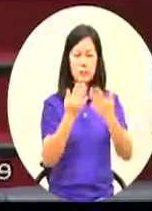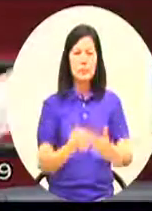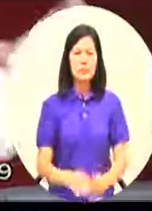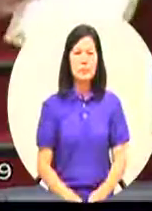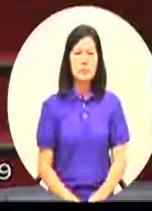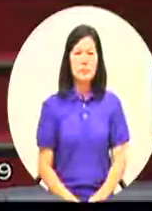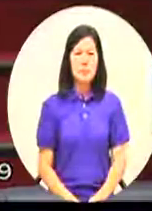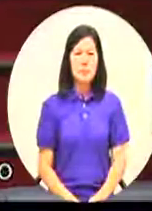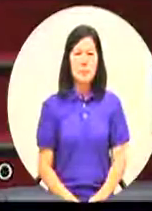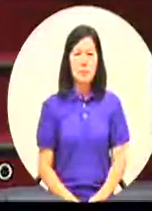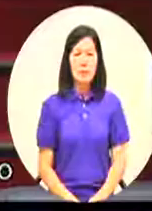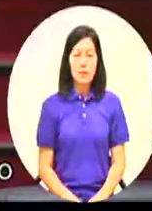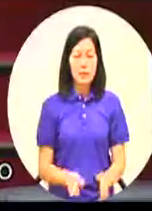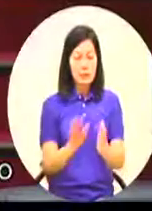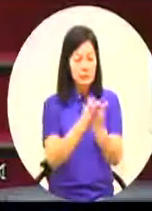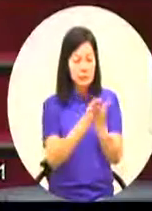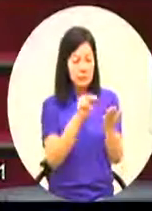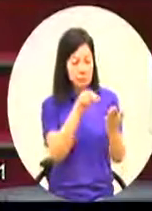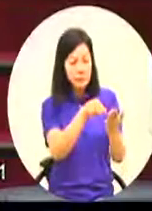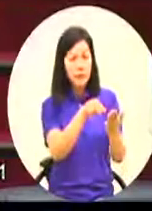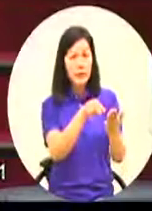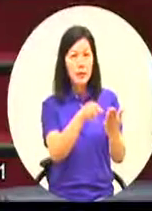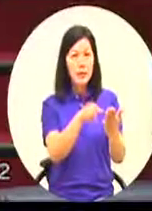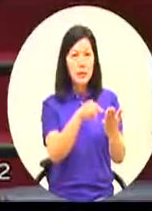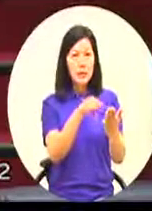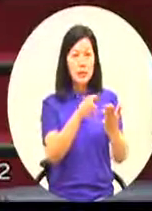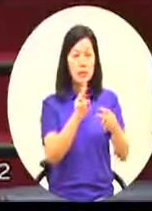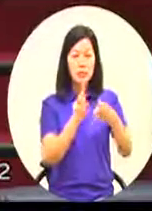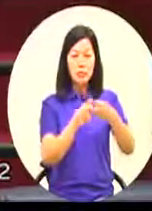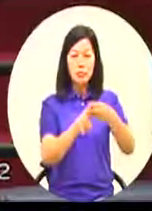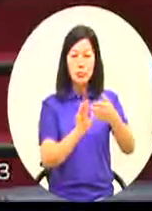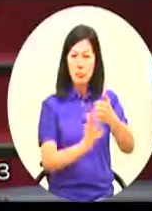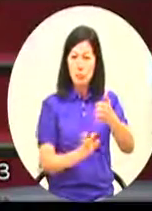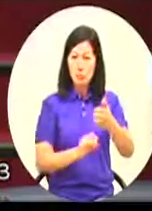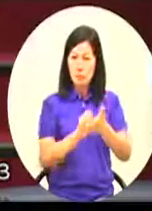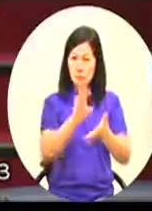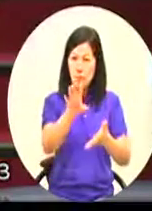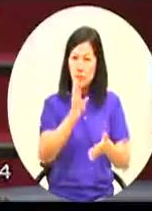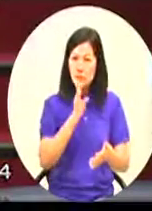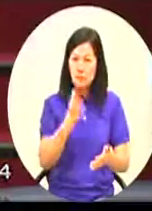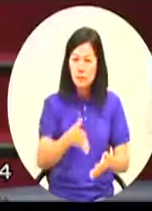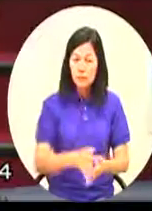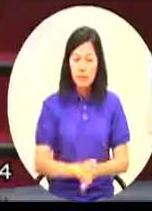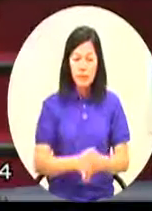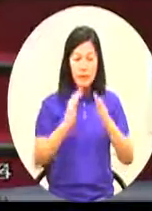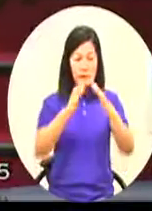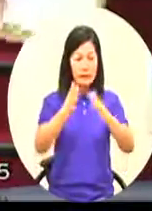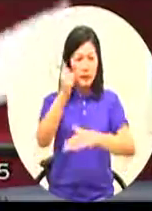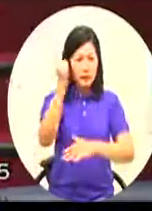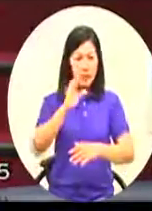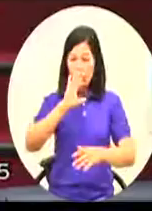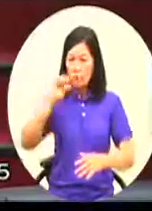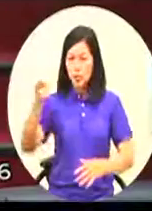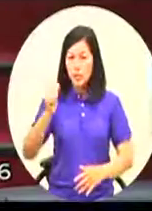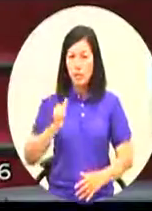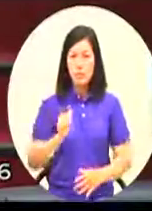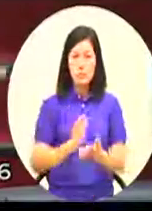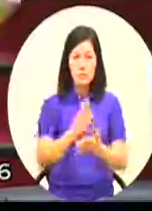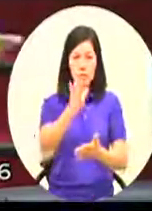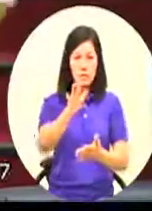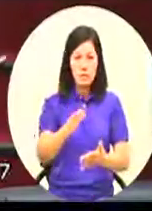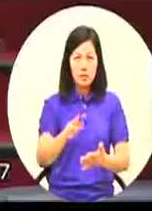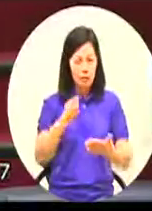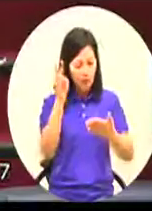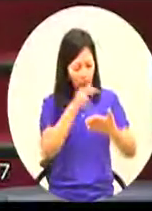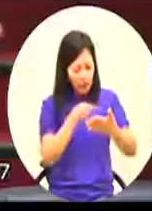业务报告里面，这个是你国政主委所报告的，我相信我们的市长回去之后扪心自问，